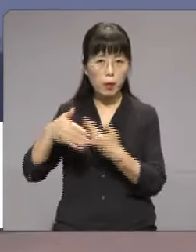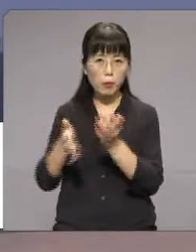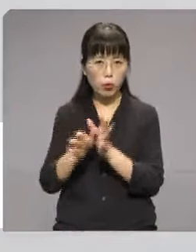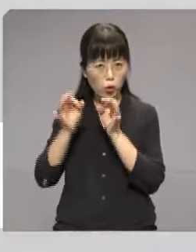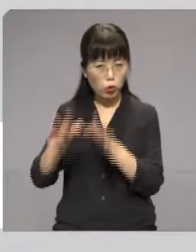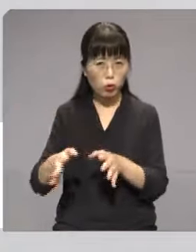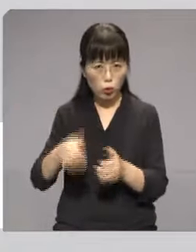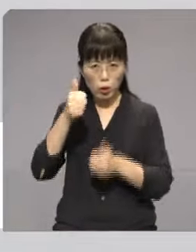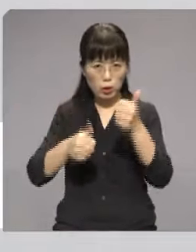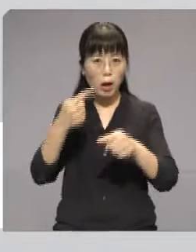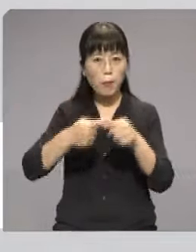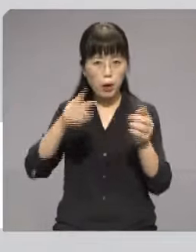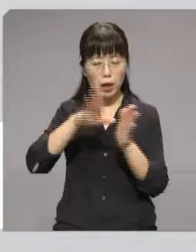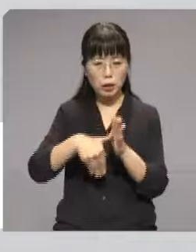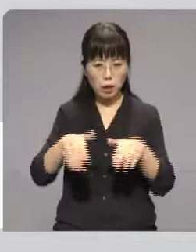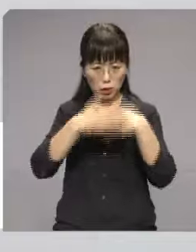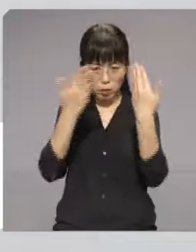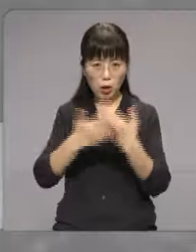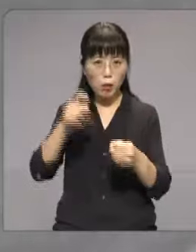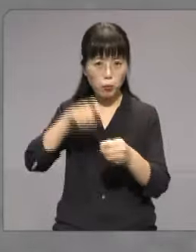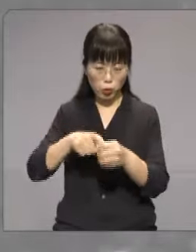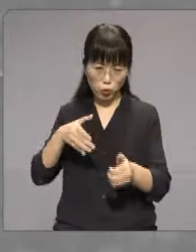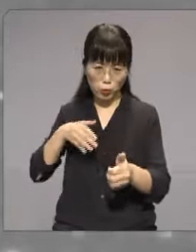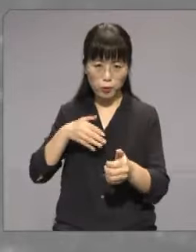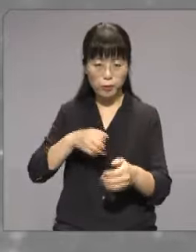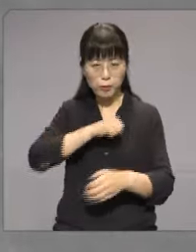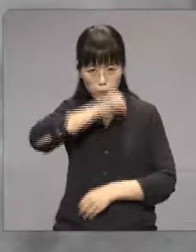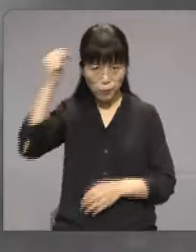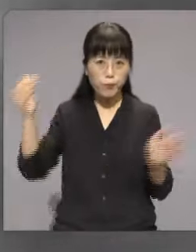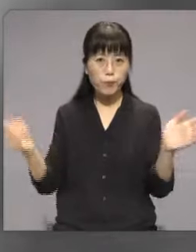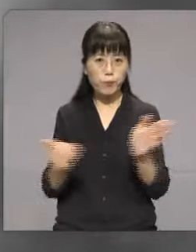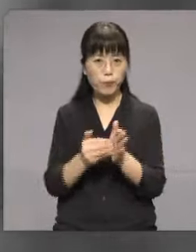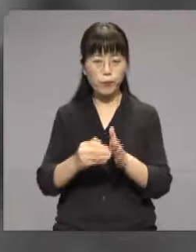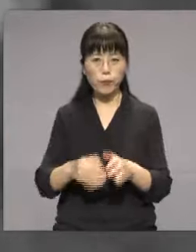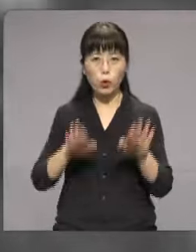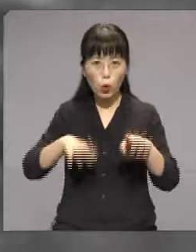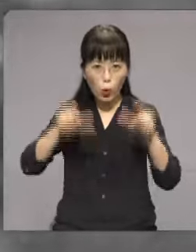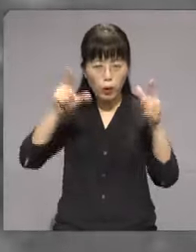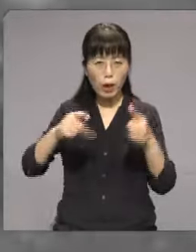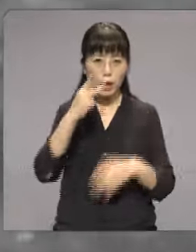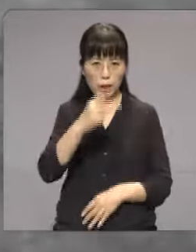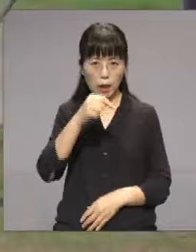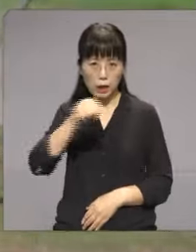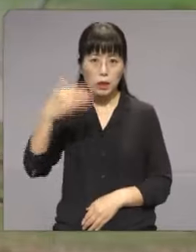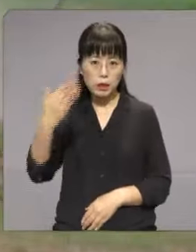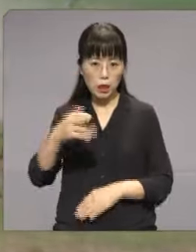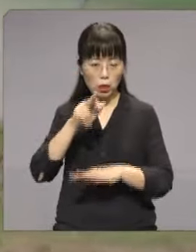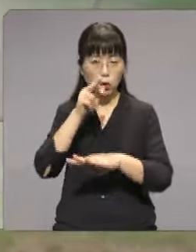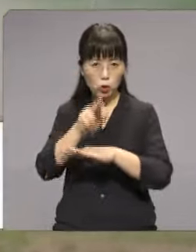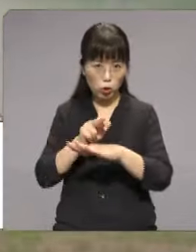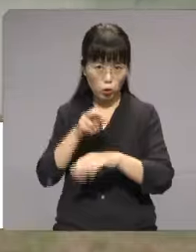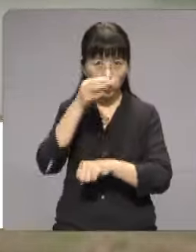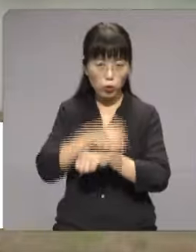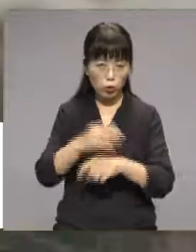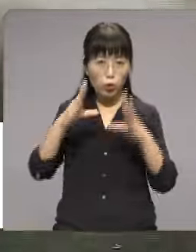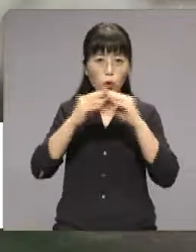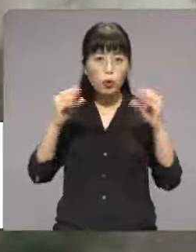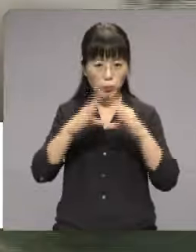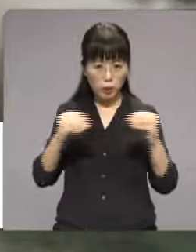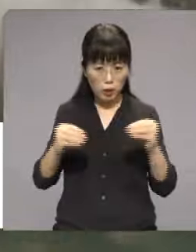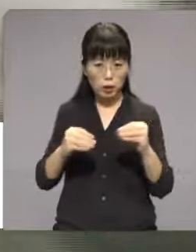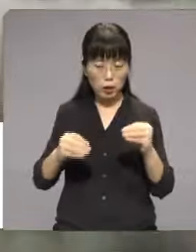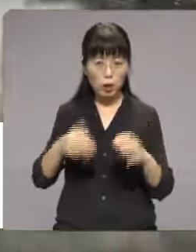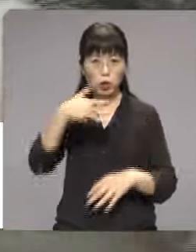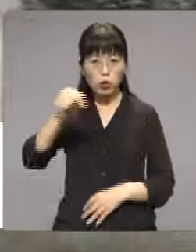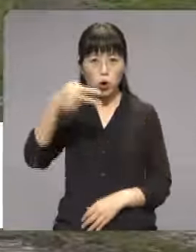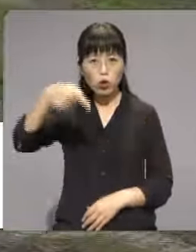주관하는 시험평가에서 전표적을 명중시켰습니다. 올해 K9 자주포 구매를 확정한 루마니아는